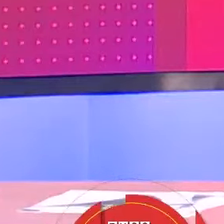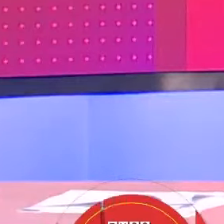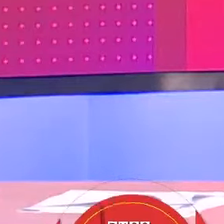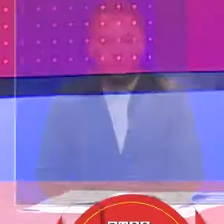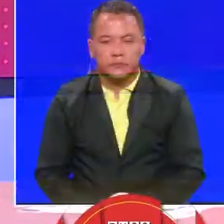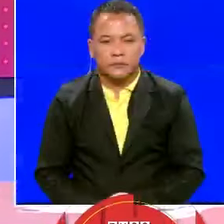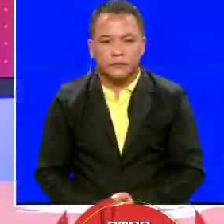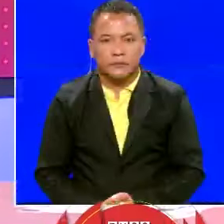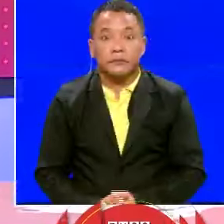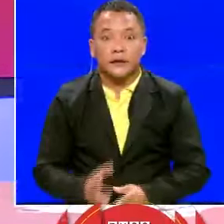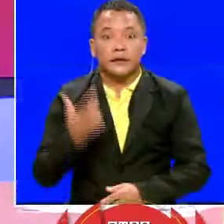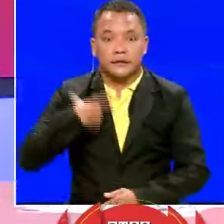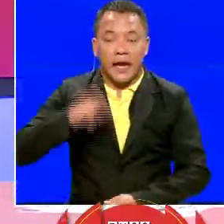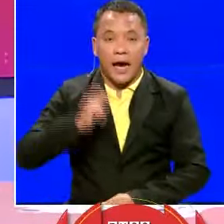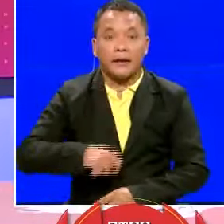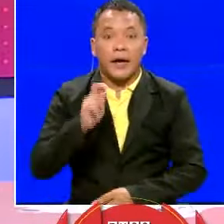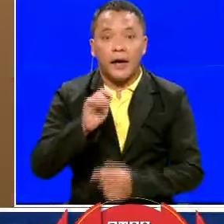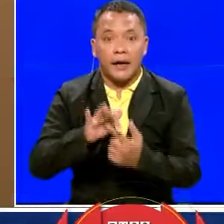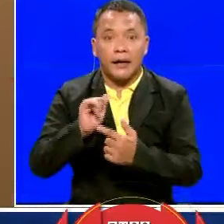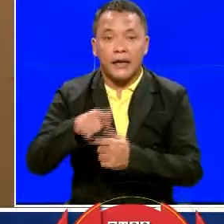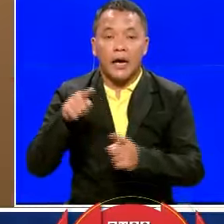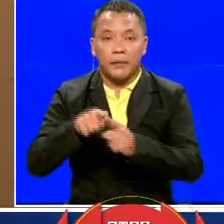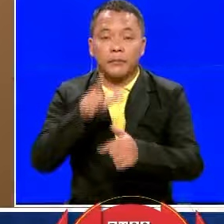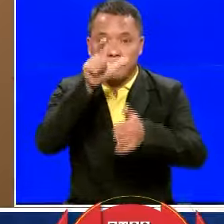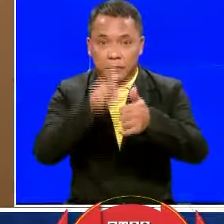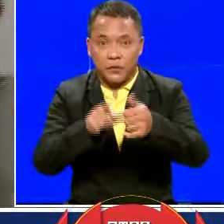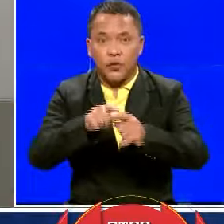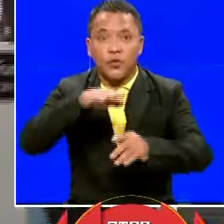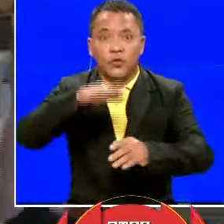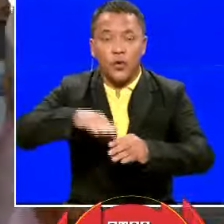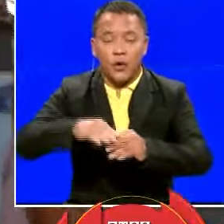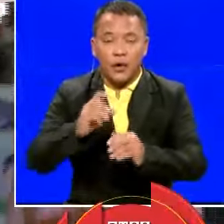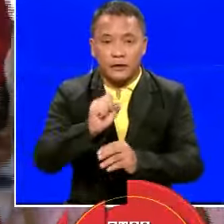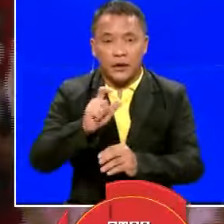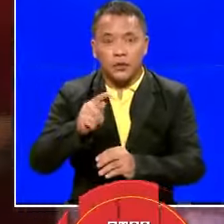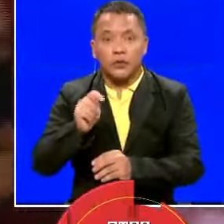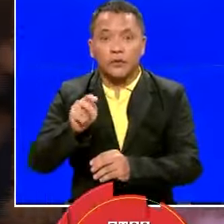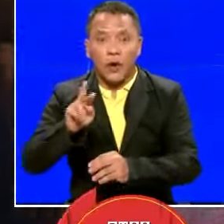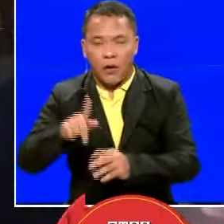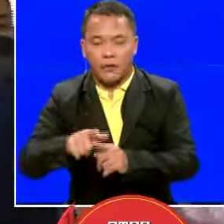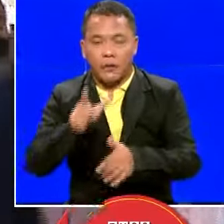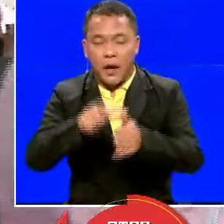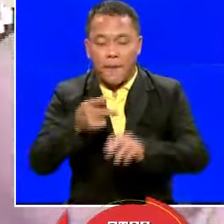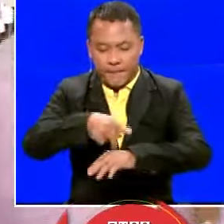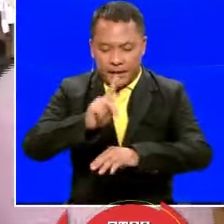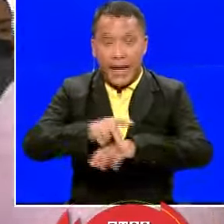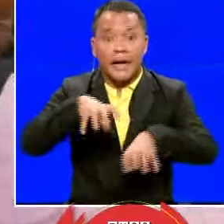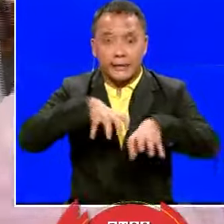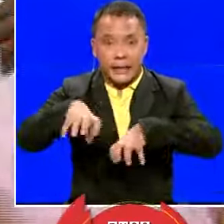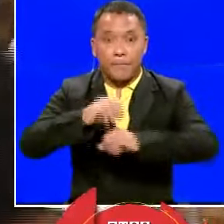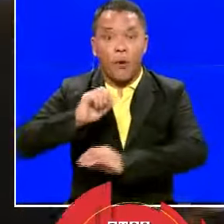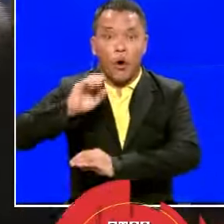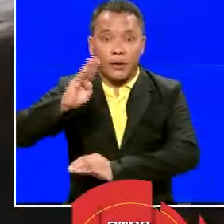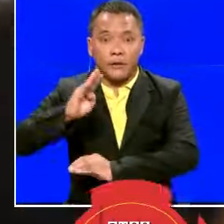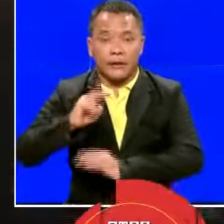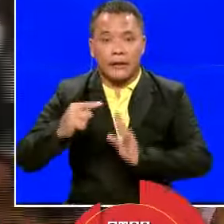ะคะศาลอาญาคดีทุจริตและประพฤติมิชอบพิพากษาคดีที่นายสกุลธรจึงรุ่งเรืองกิจประธานบริหารบริษั